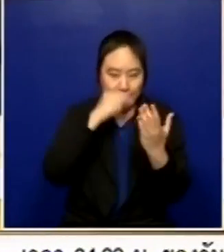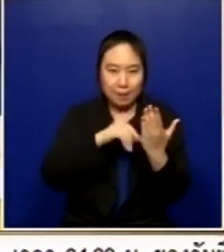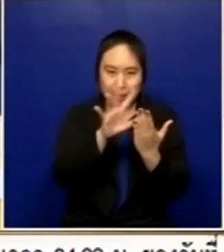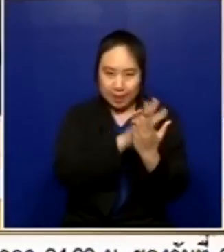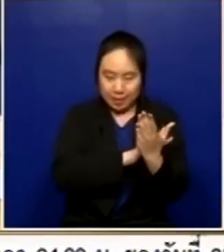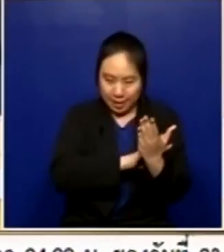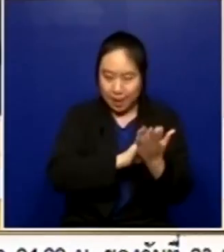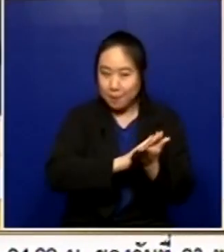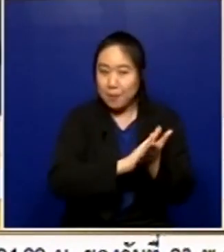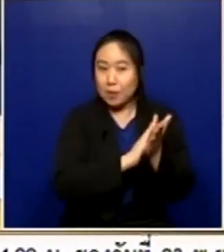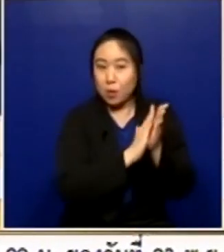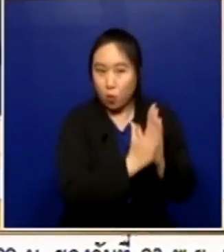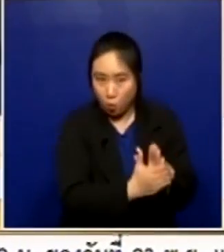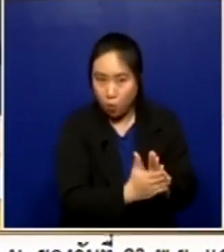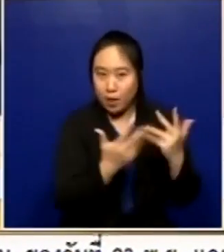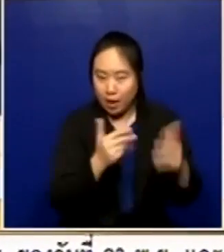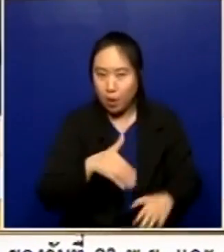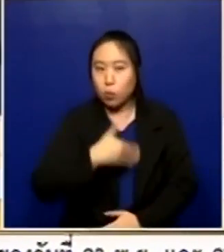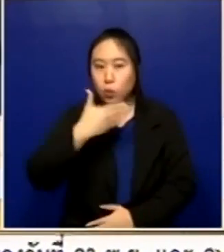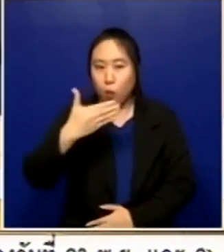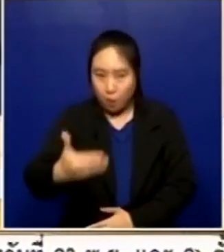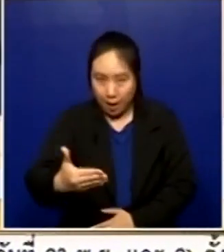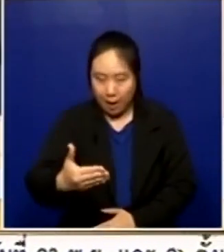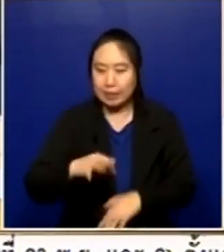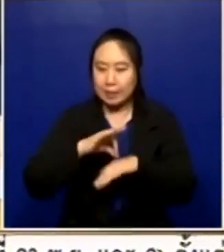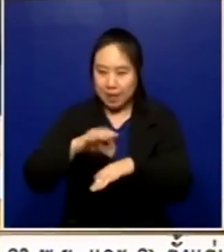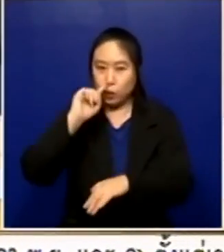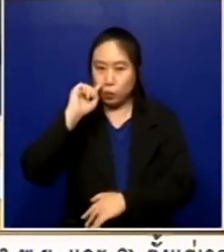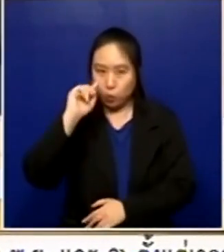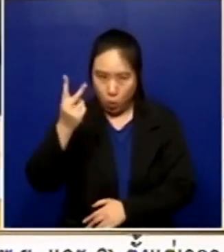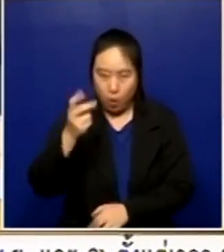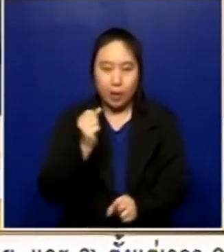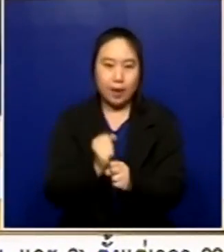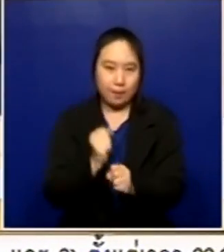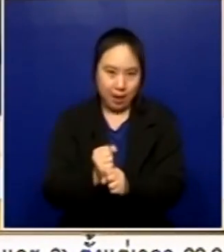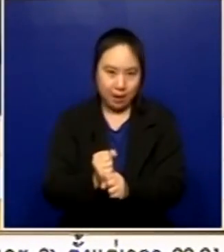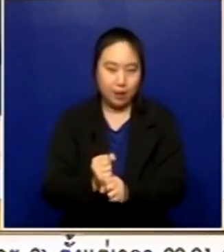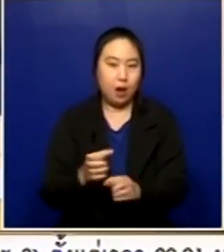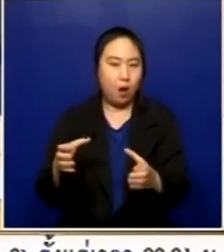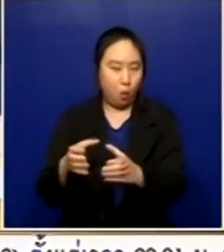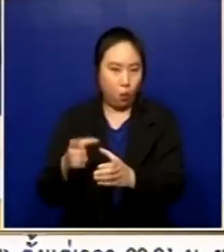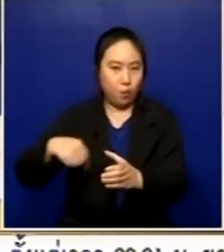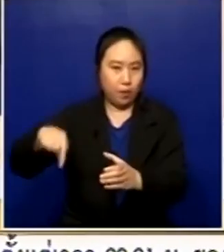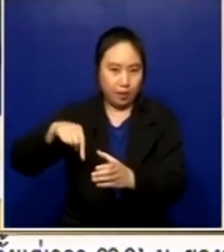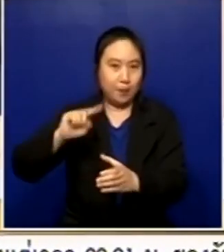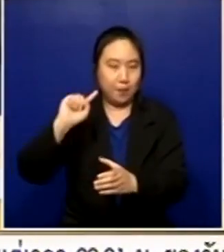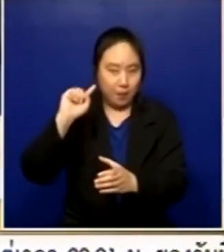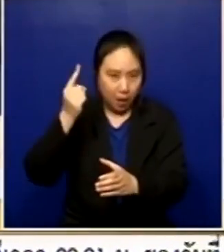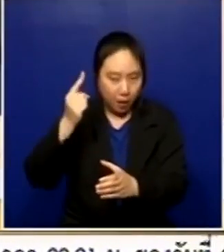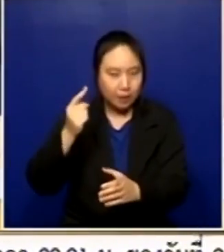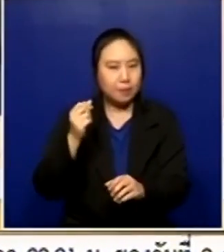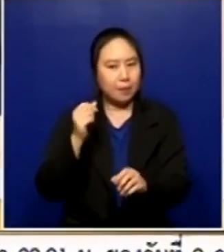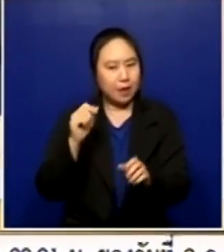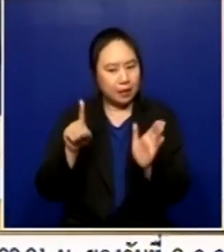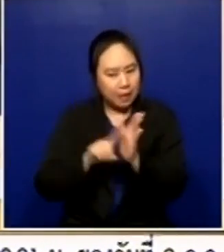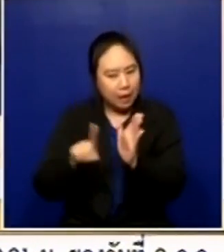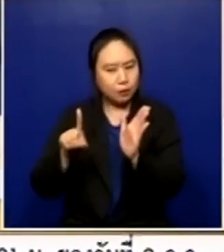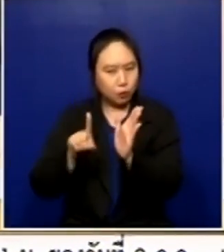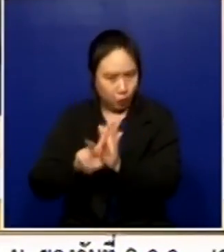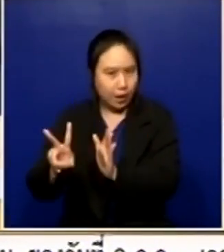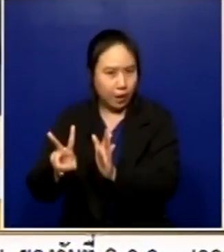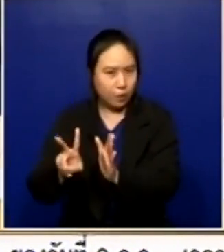สภาไปดูแห่งชาติและต่อมาก็ถูกแต่งตั้งอีกครั้งนึงให้ปฏิบัติหน้าที่ในสภาขับเคลื่อนการปฏิรูปประเทศมาแล้วอย่างน้อย 2สมัย